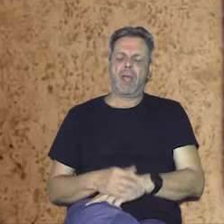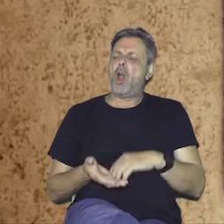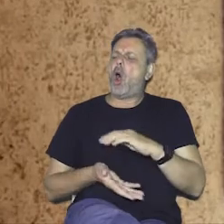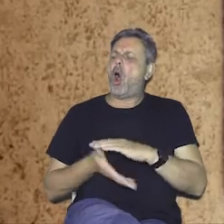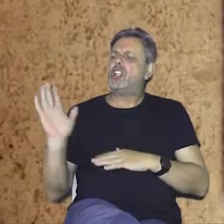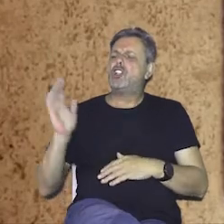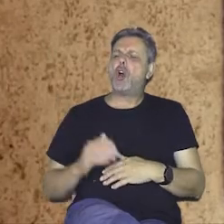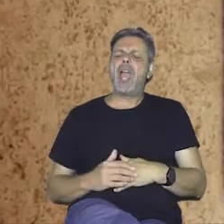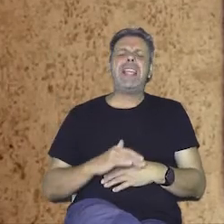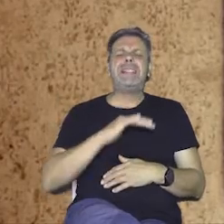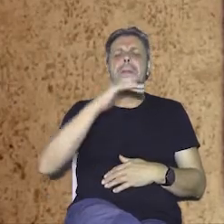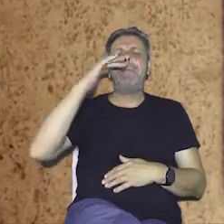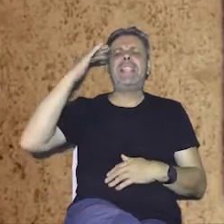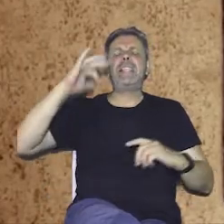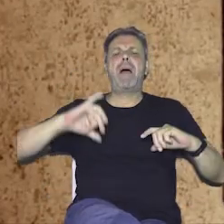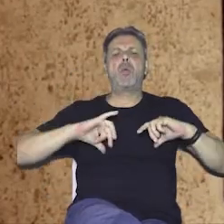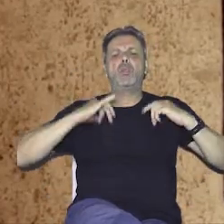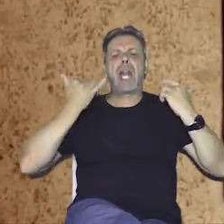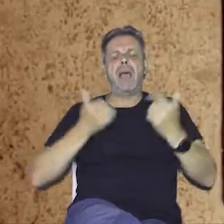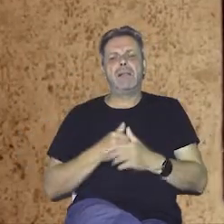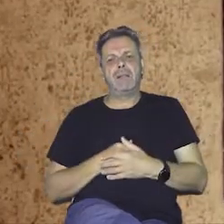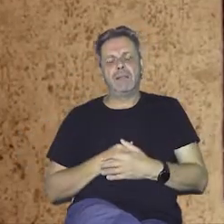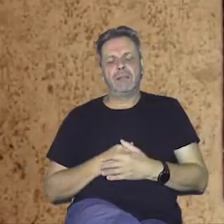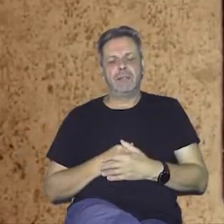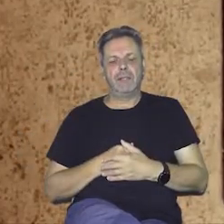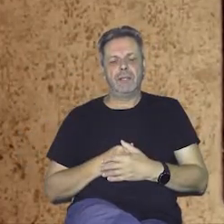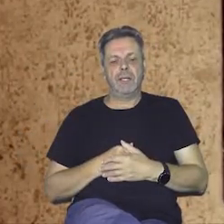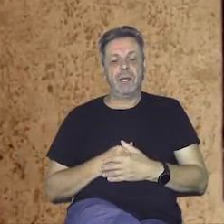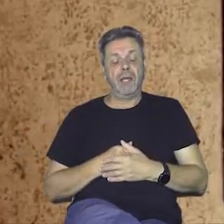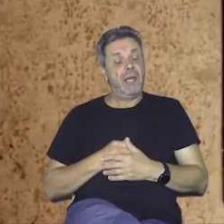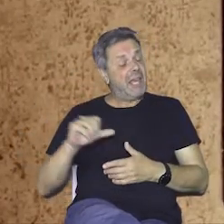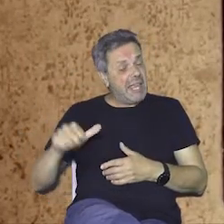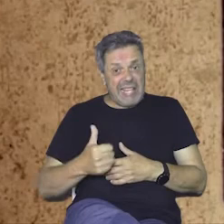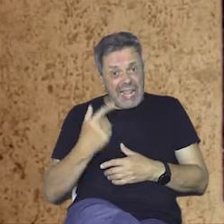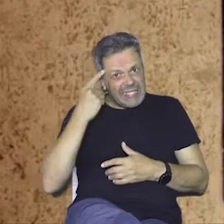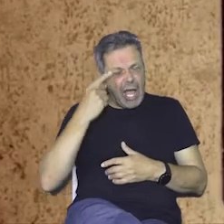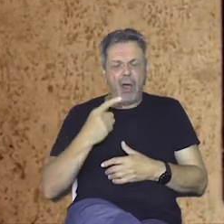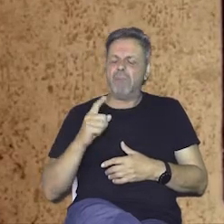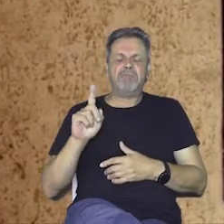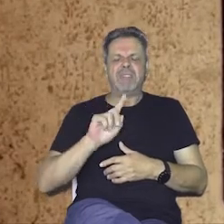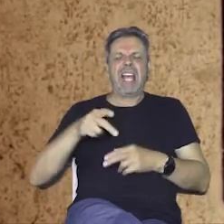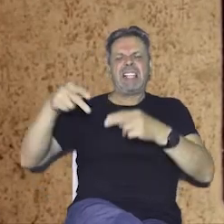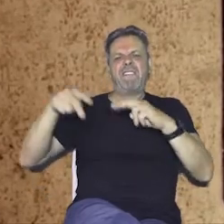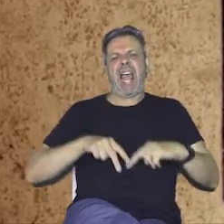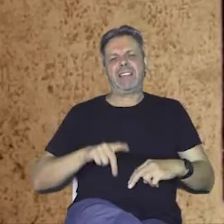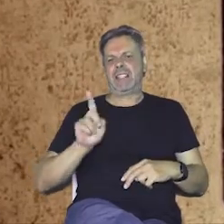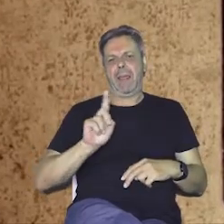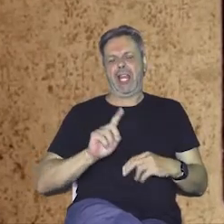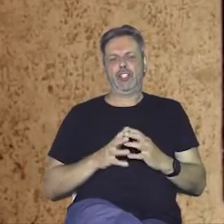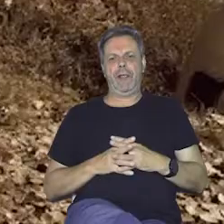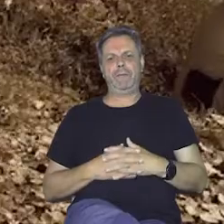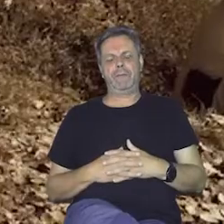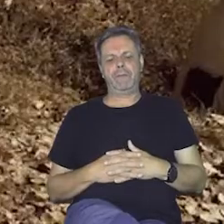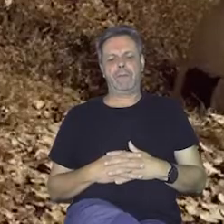Otišao je s mirisima jutra, da li je znao da se vratit neće.